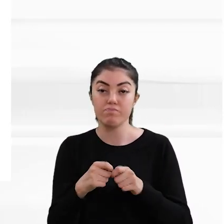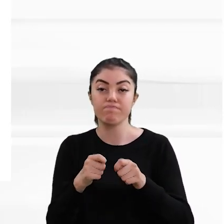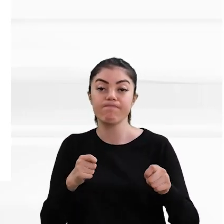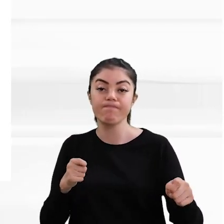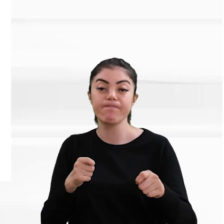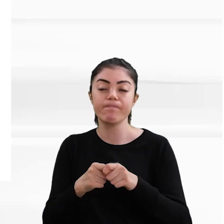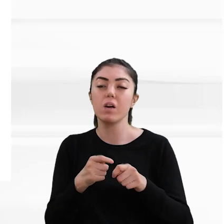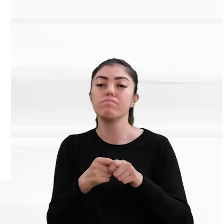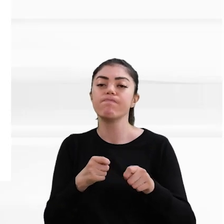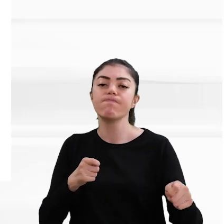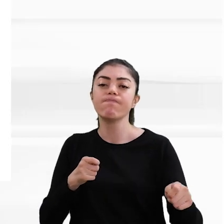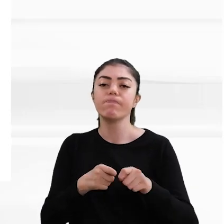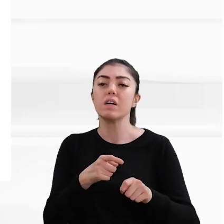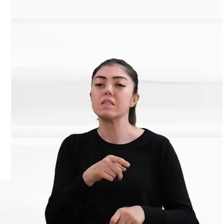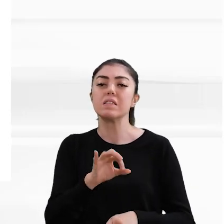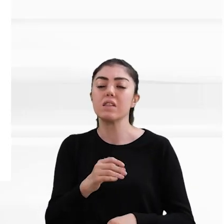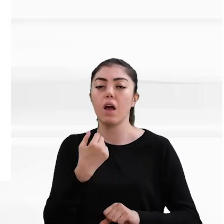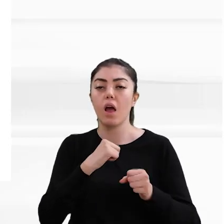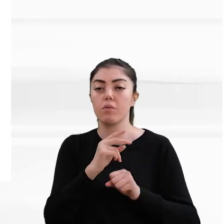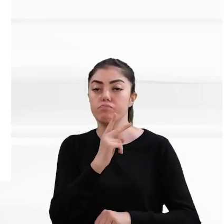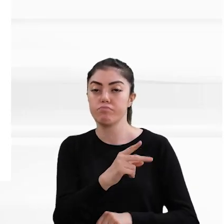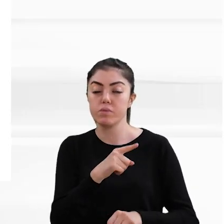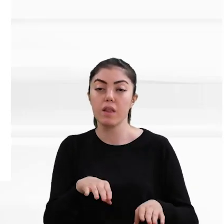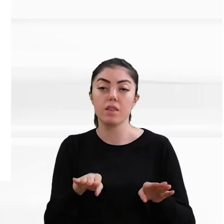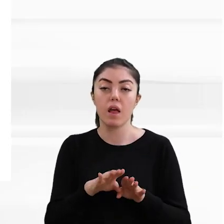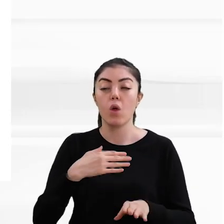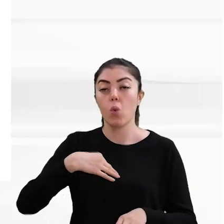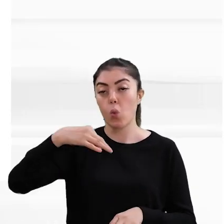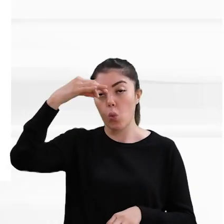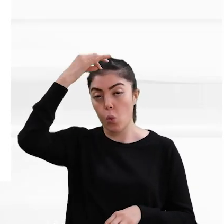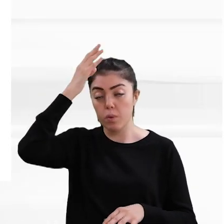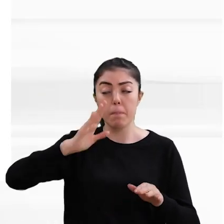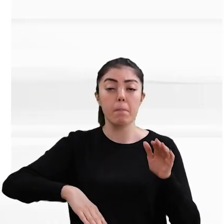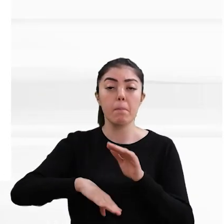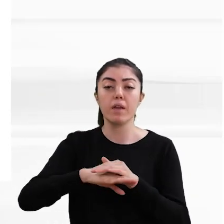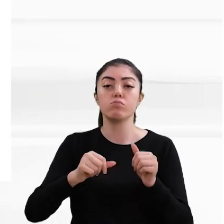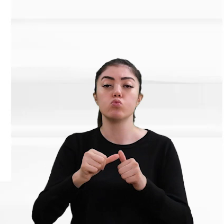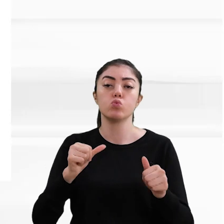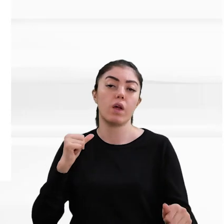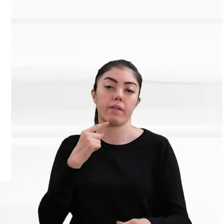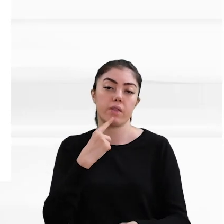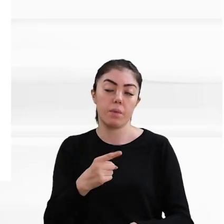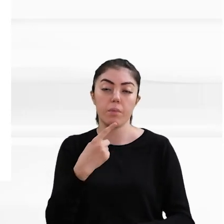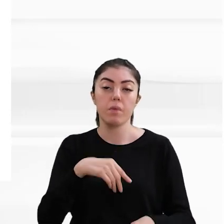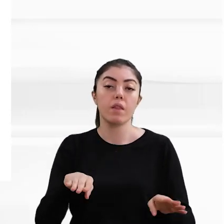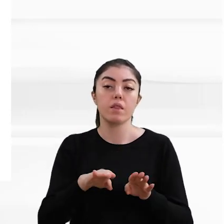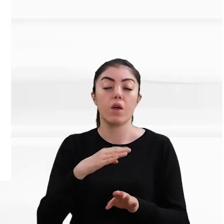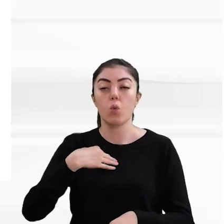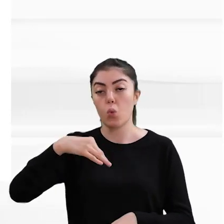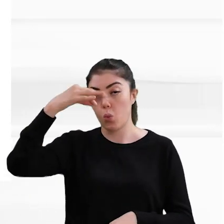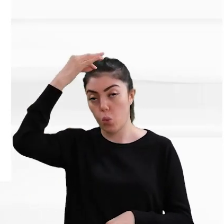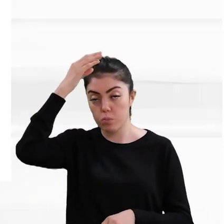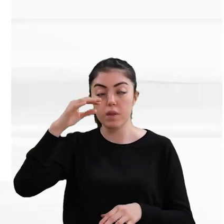demiş ikinci yargıda. Bakıyoruz, genlik neydi sevgili öğrenciler? Bir hareketlinin denge konumuna olan maksimum